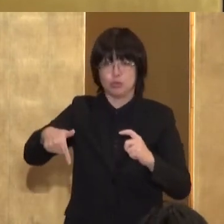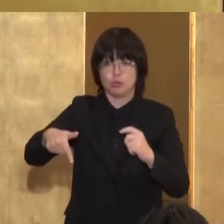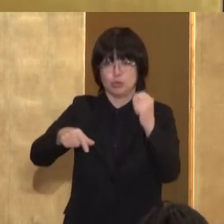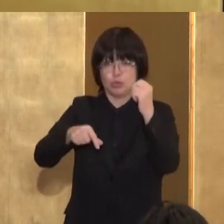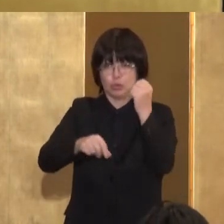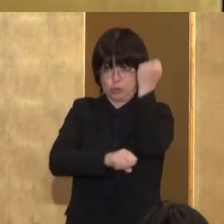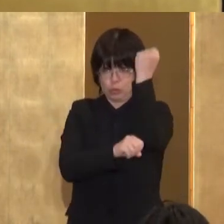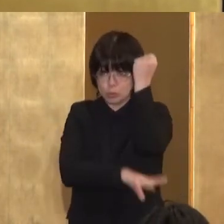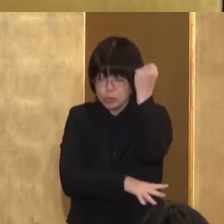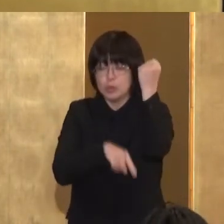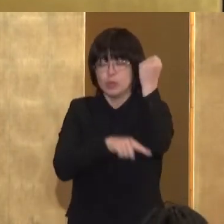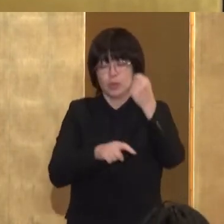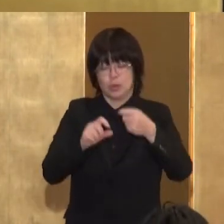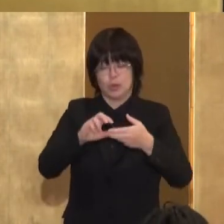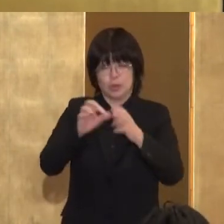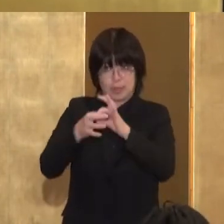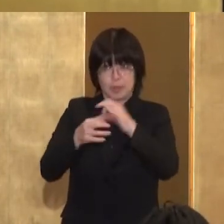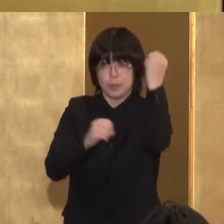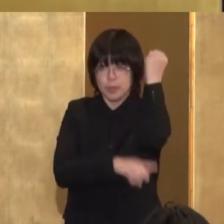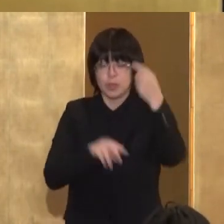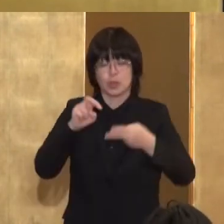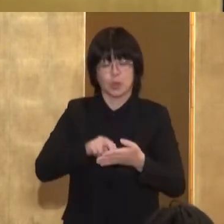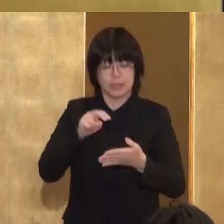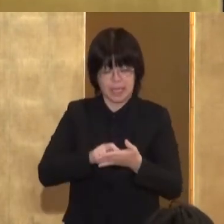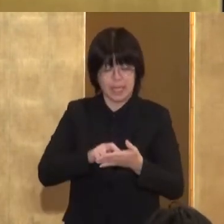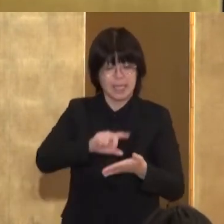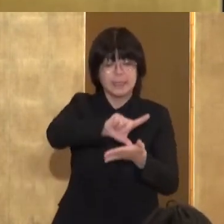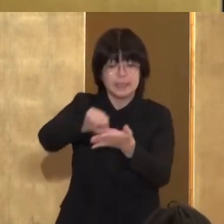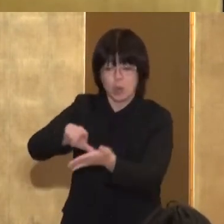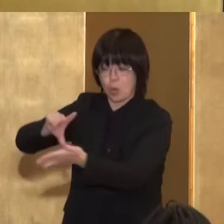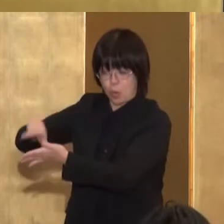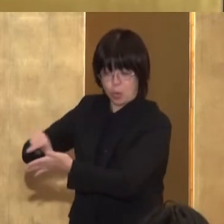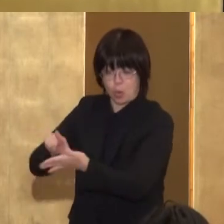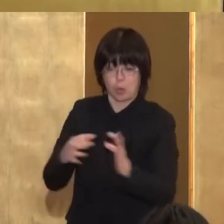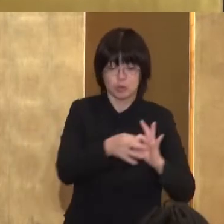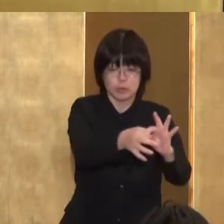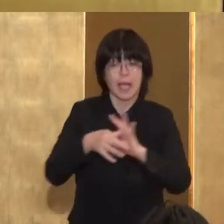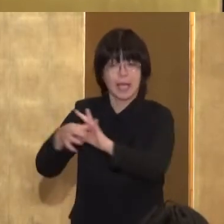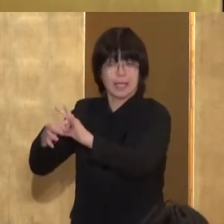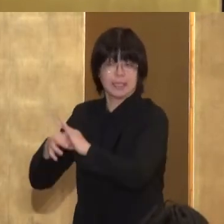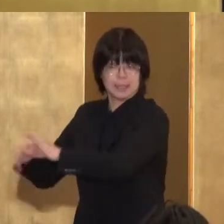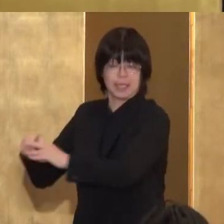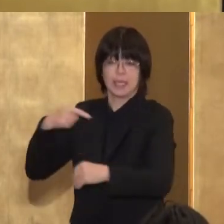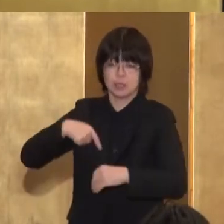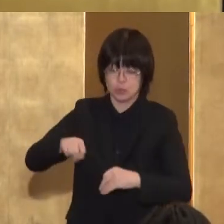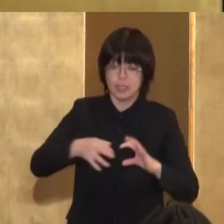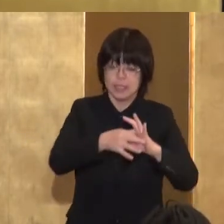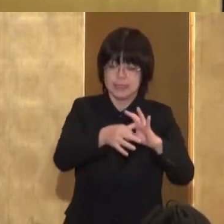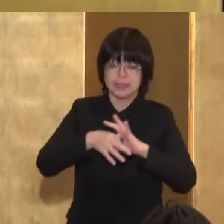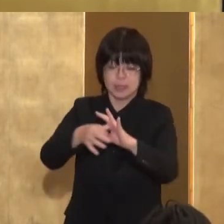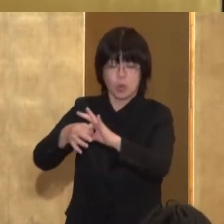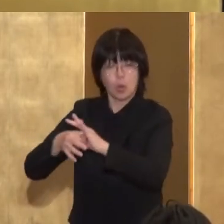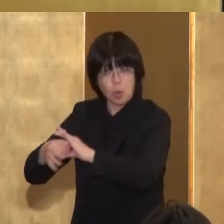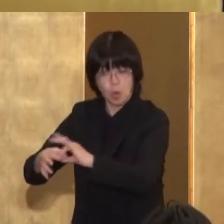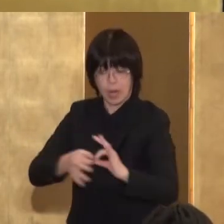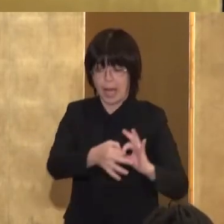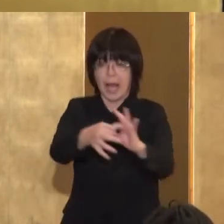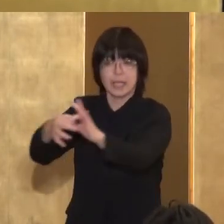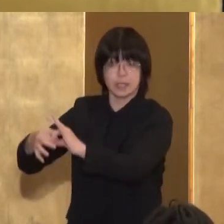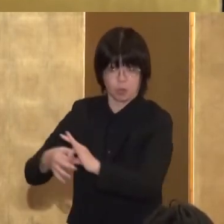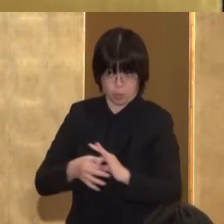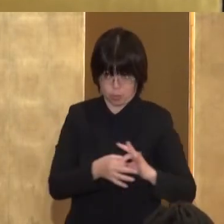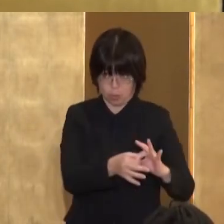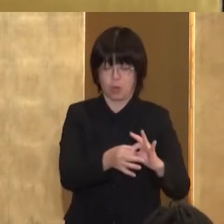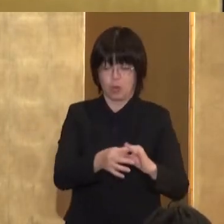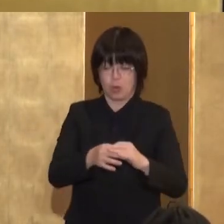から南まで地方と地方をつないでいく、地方創生回廊を作り上げて、